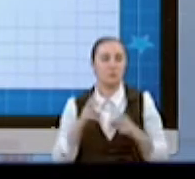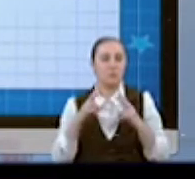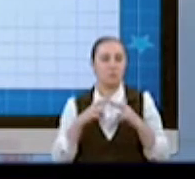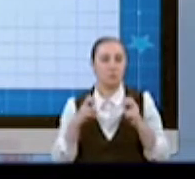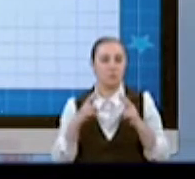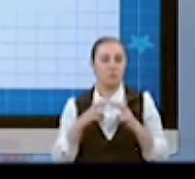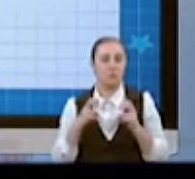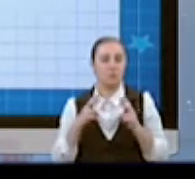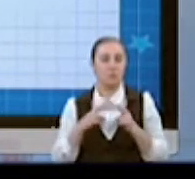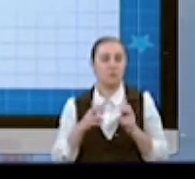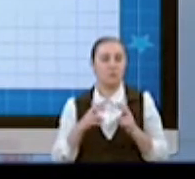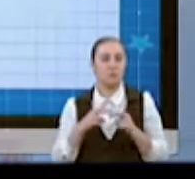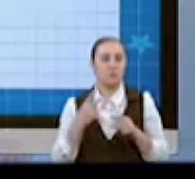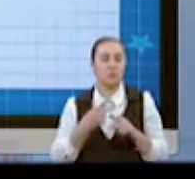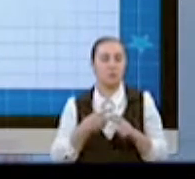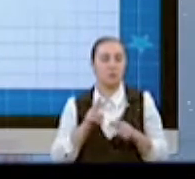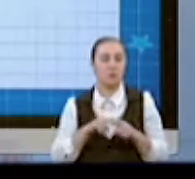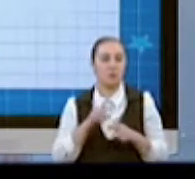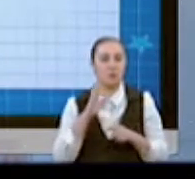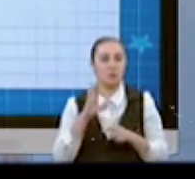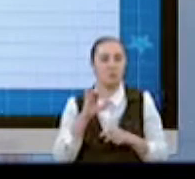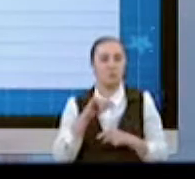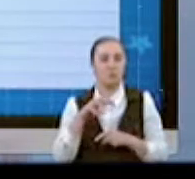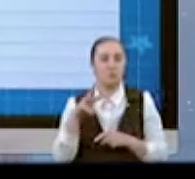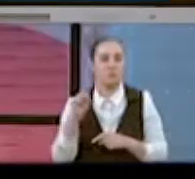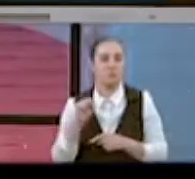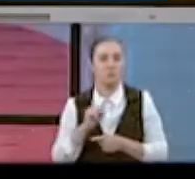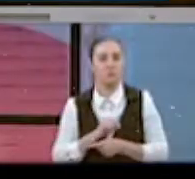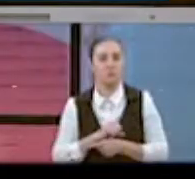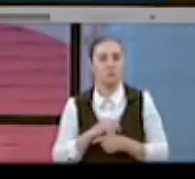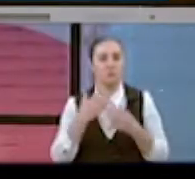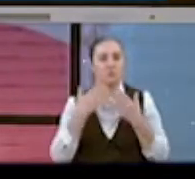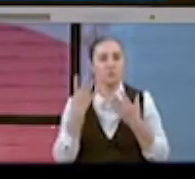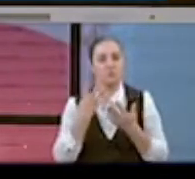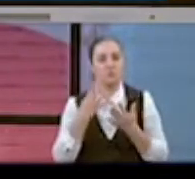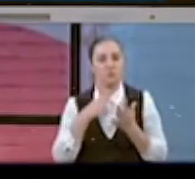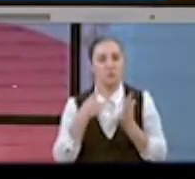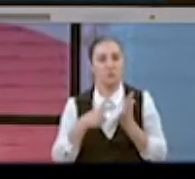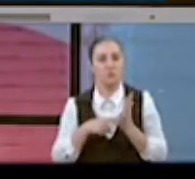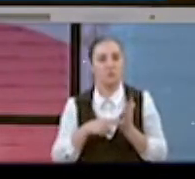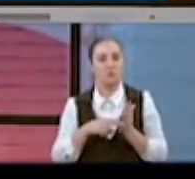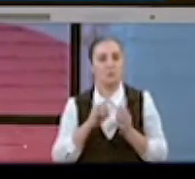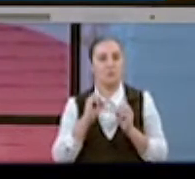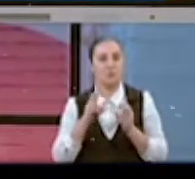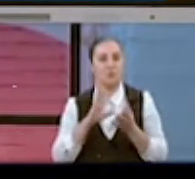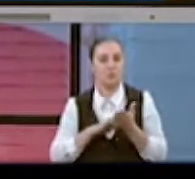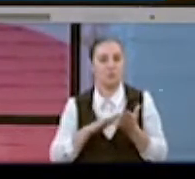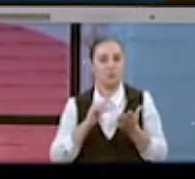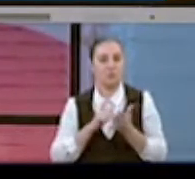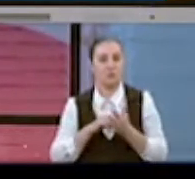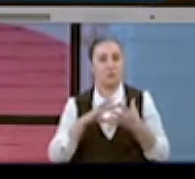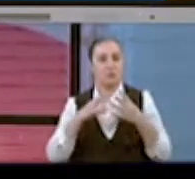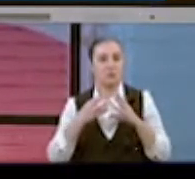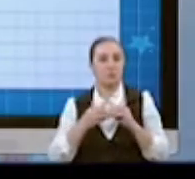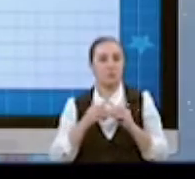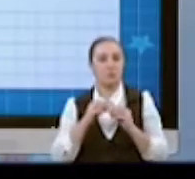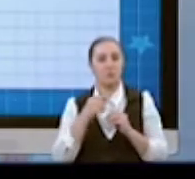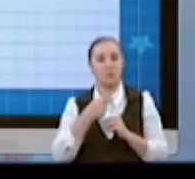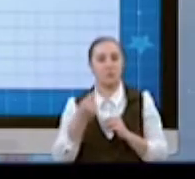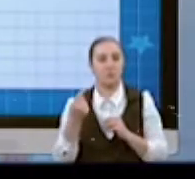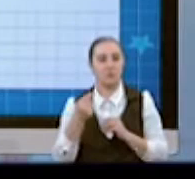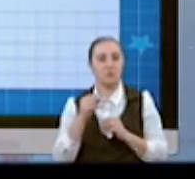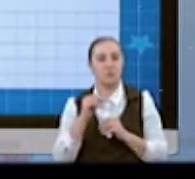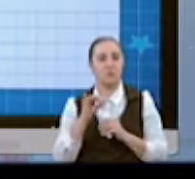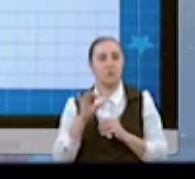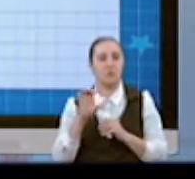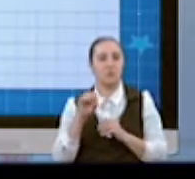Проверяем. Это В. Сумма. Четвертый вопрос. Как называется результат